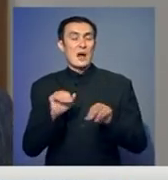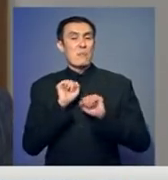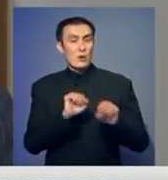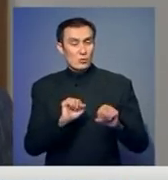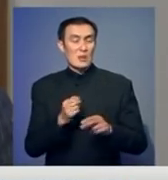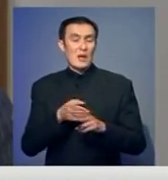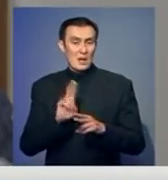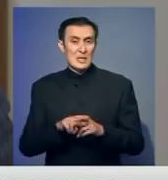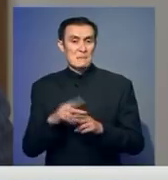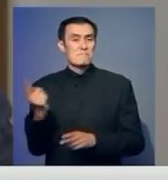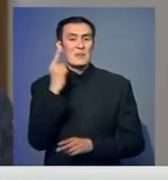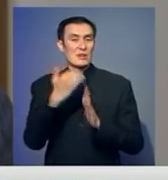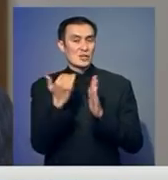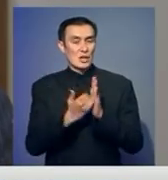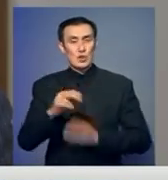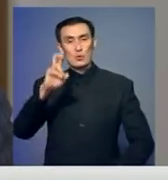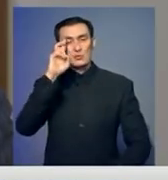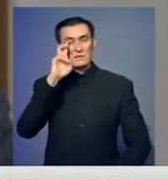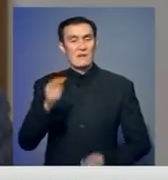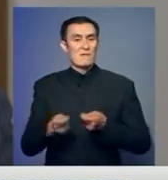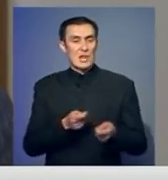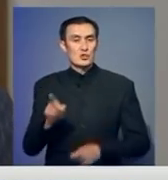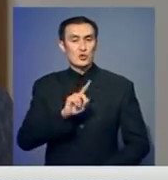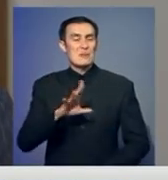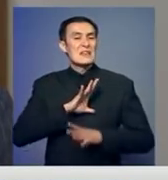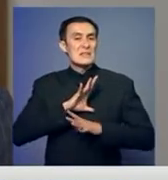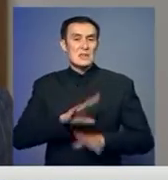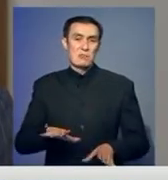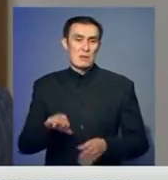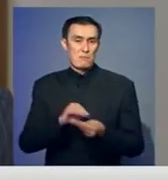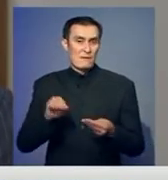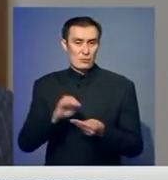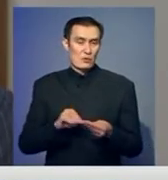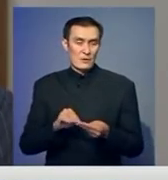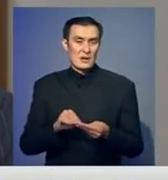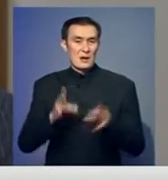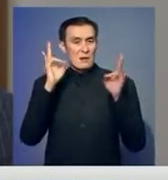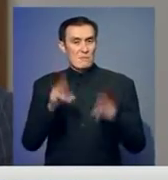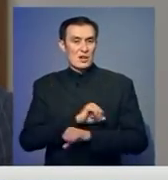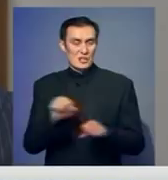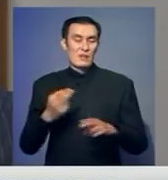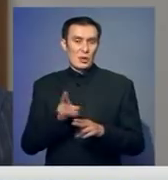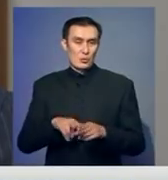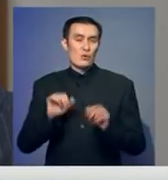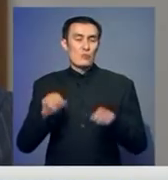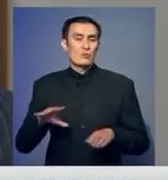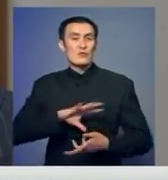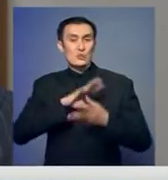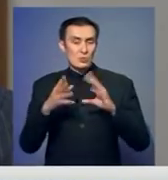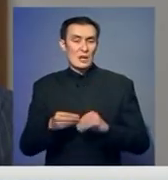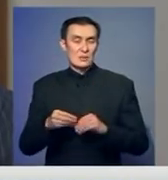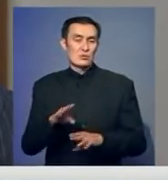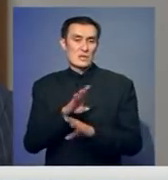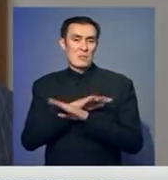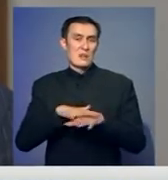задача государственной власти для того, чтобы не допустить тех или иных происшествий, которые могут повлечь за собой